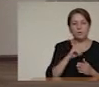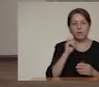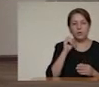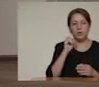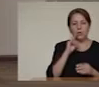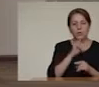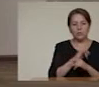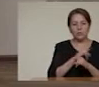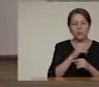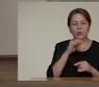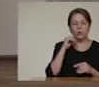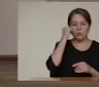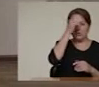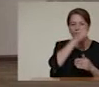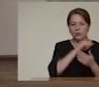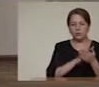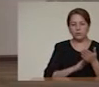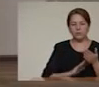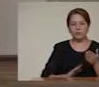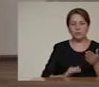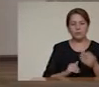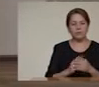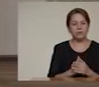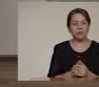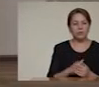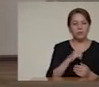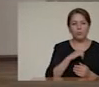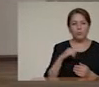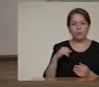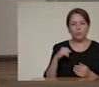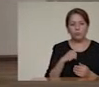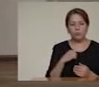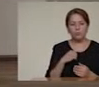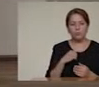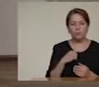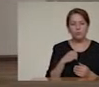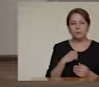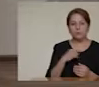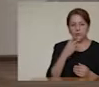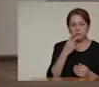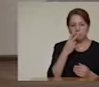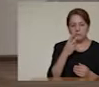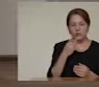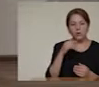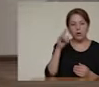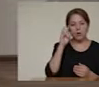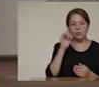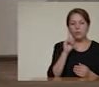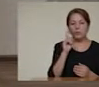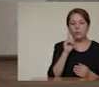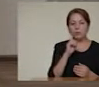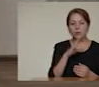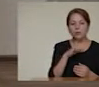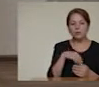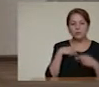yillar sayin o'tishi natijasida o'z ifodasini ko'rsata boshladi. Ya'ni xatolik nimada edi? Diqqat